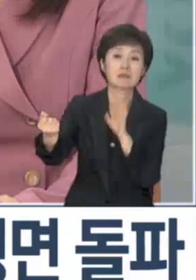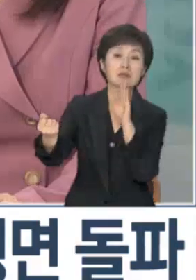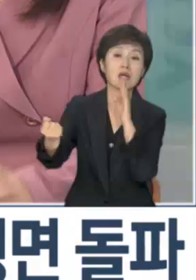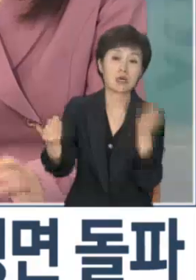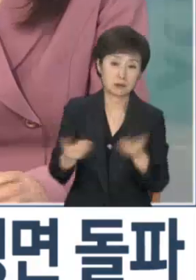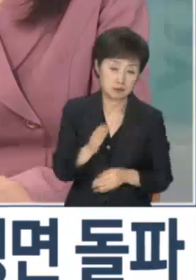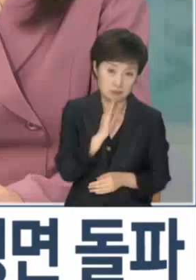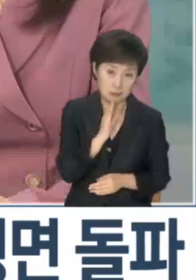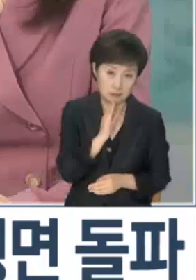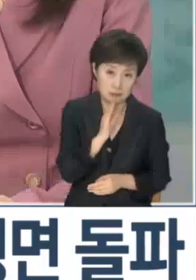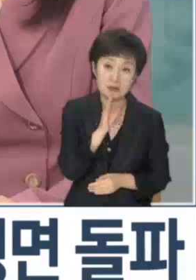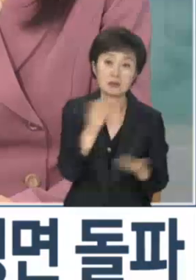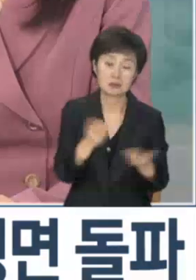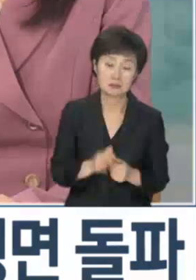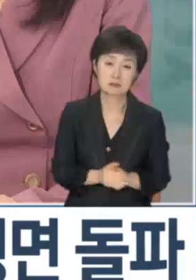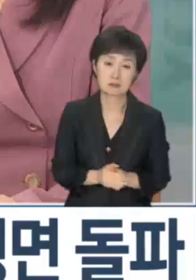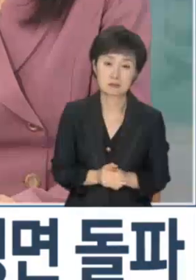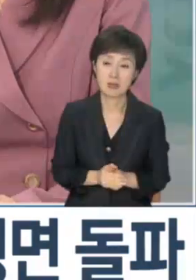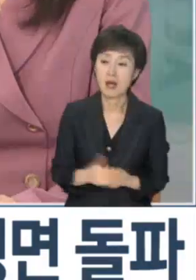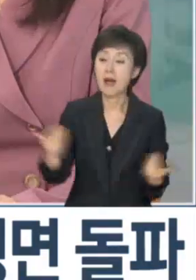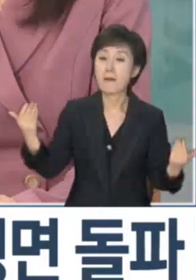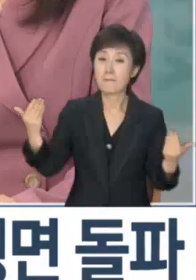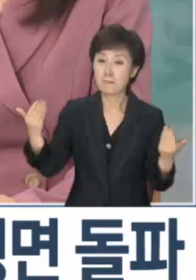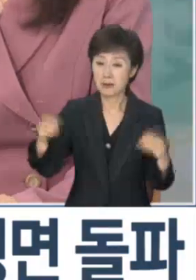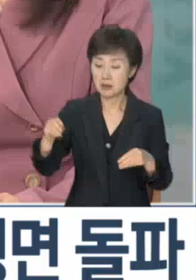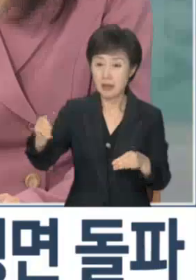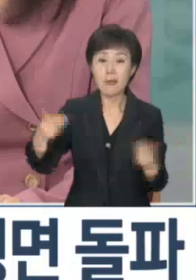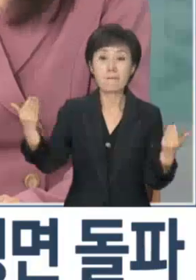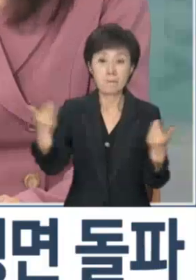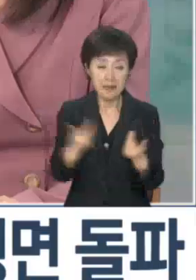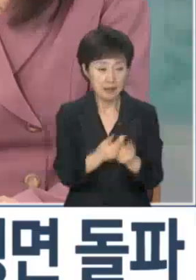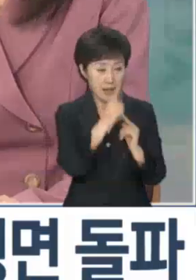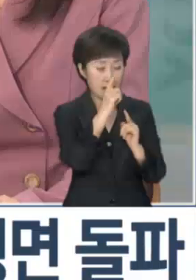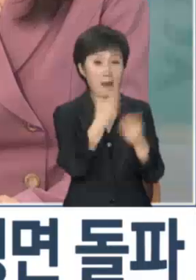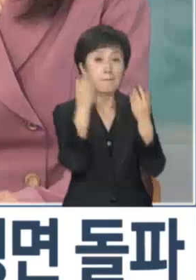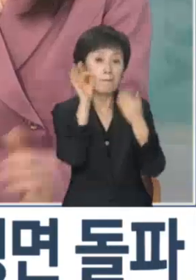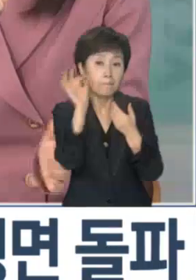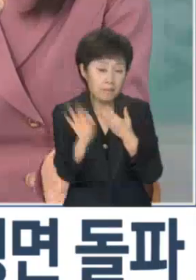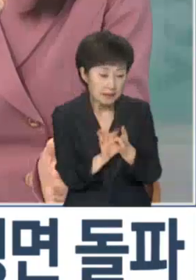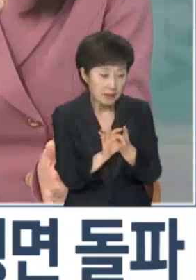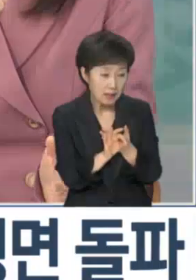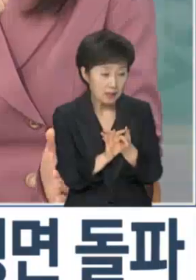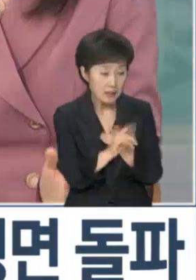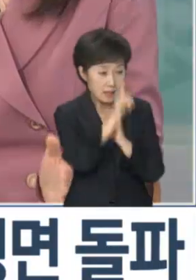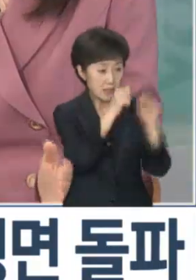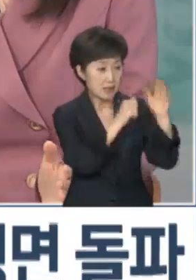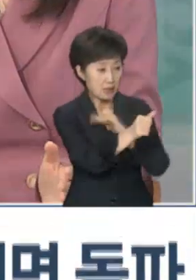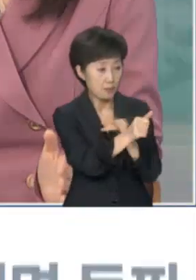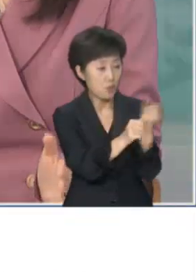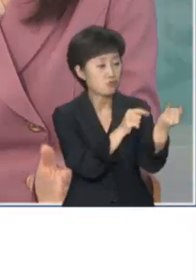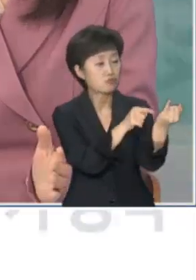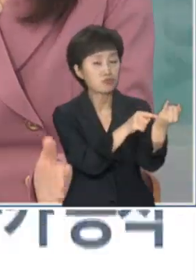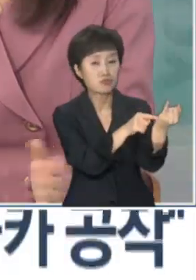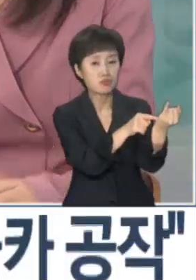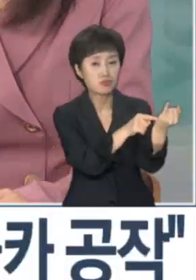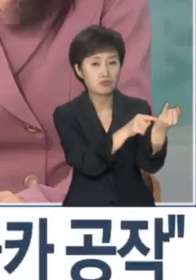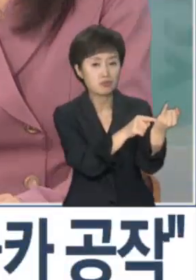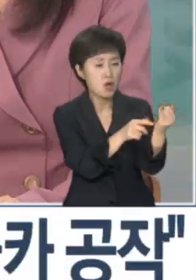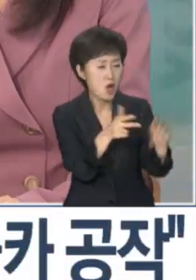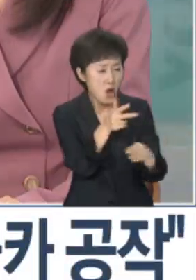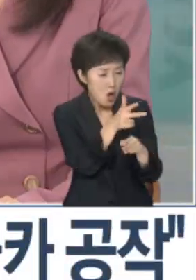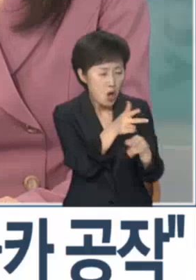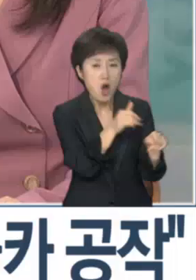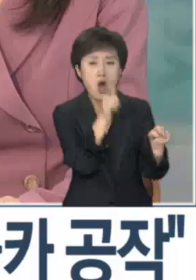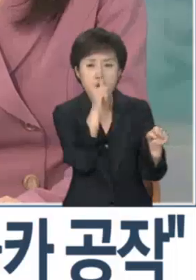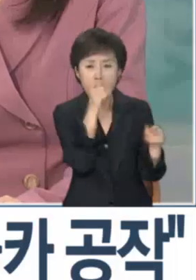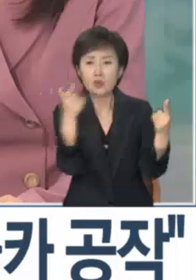만약에 이것을 뒤집어서 이재명 대표의 부인인 김혜경 여사가 만약에 이 명품백을 받는 영상이 똑같이 찍혔다라고